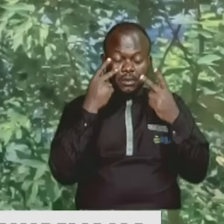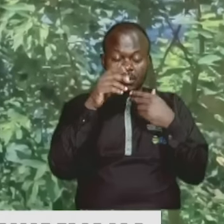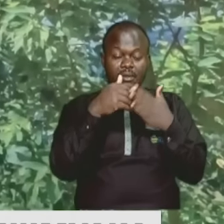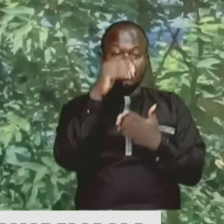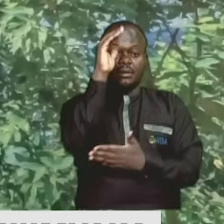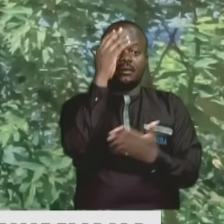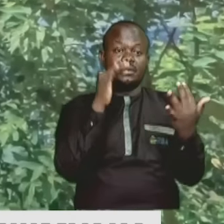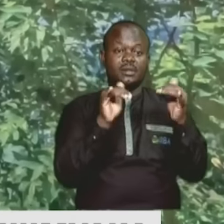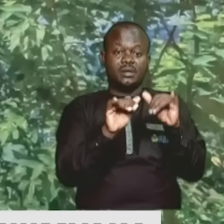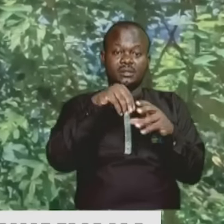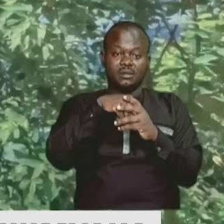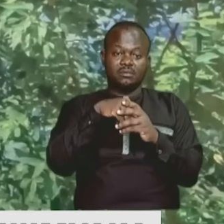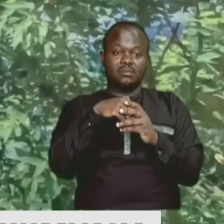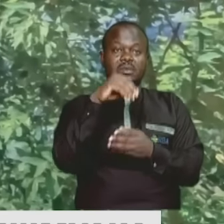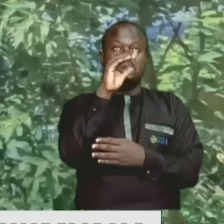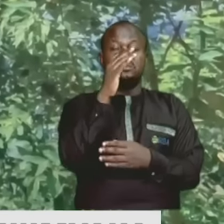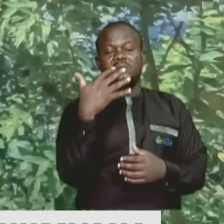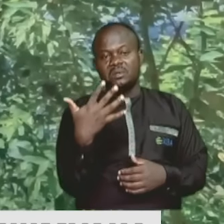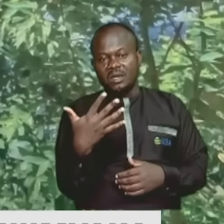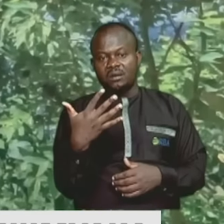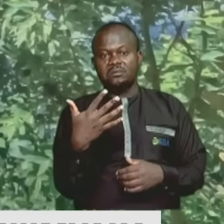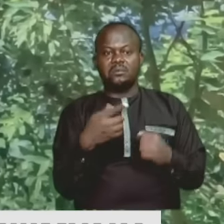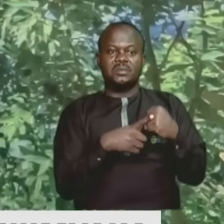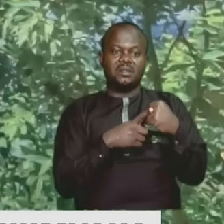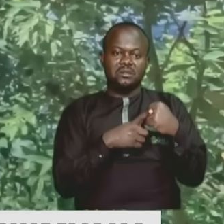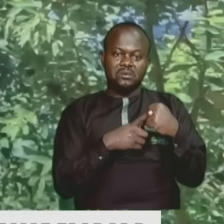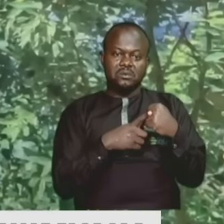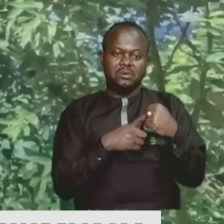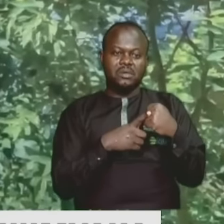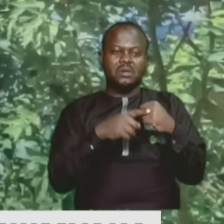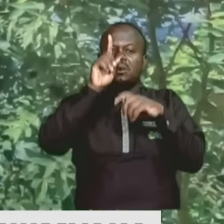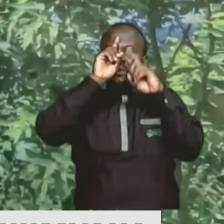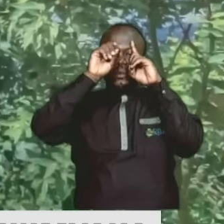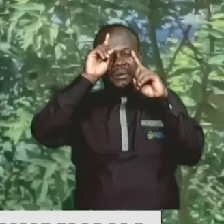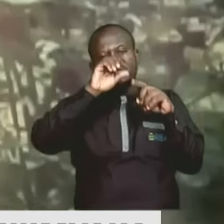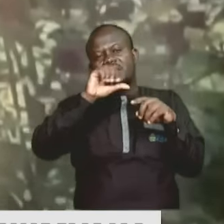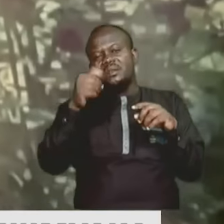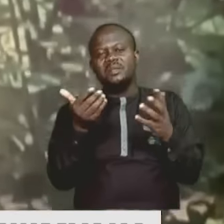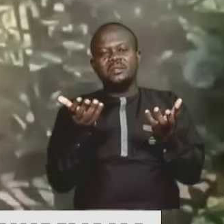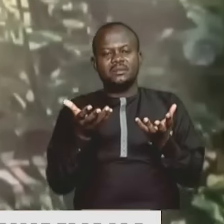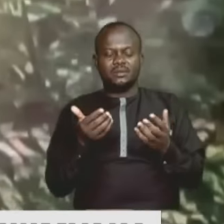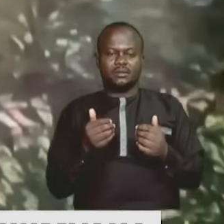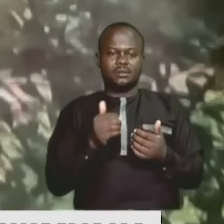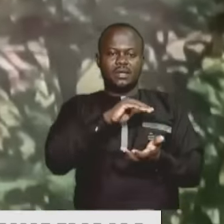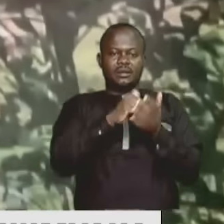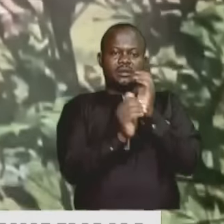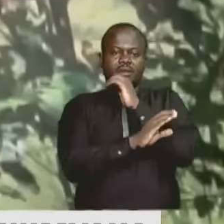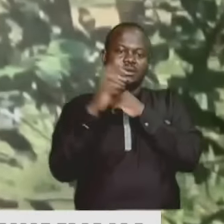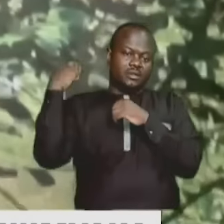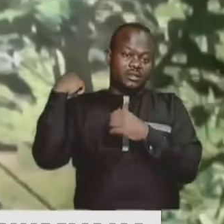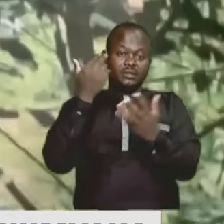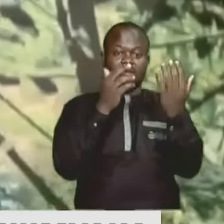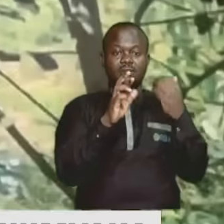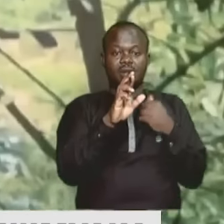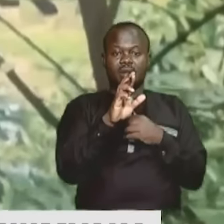hasigamo ibiti 5-6 ukibazaho ibindi biti byagiye. ikigo cy'igihugu gishinzwe amashyamba